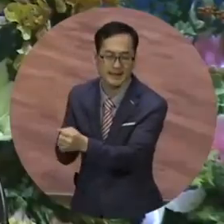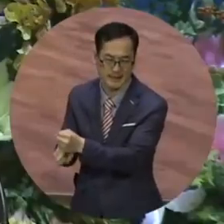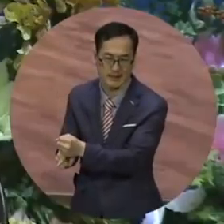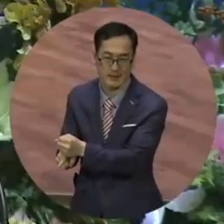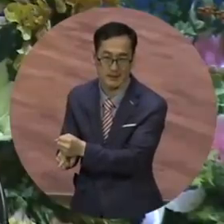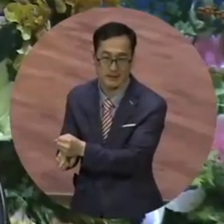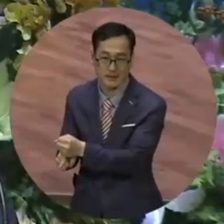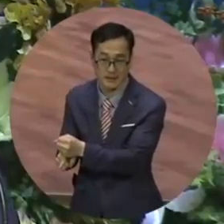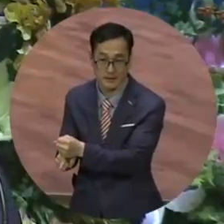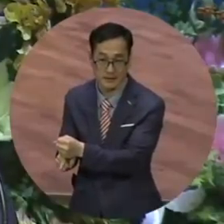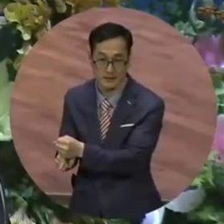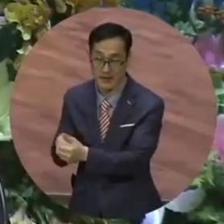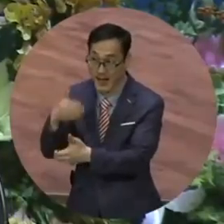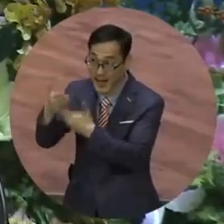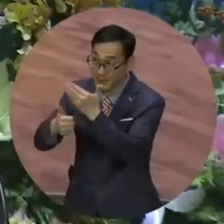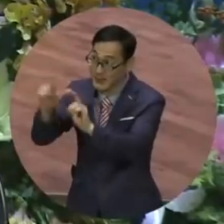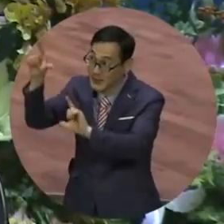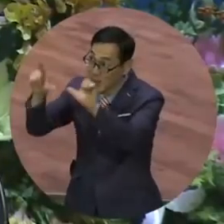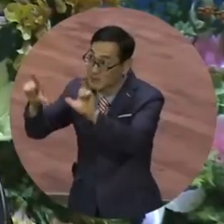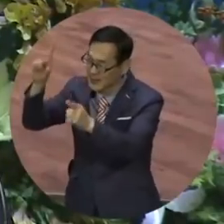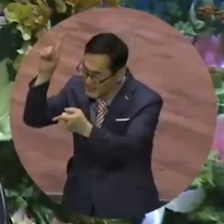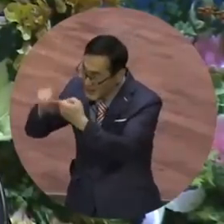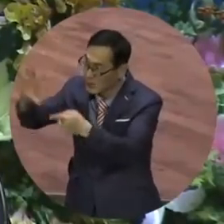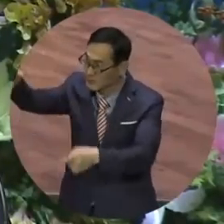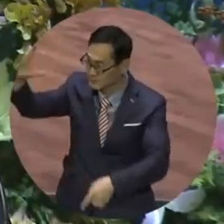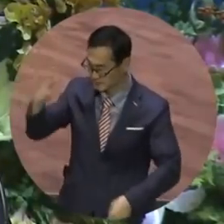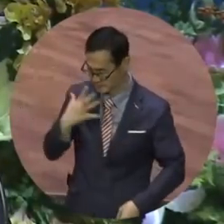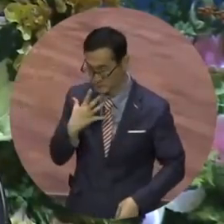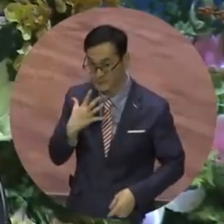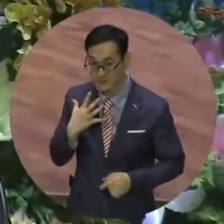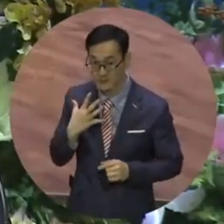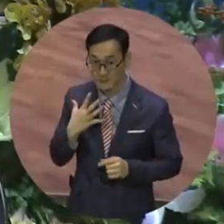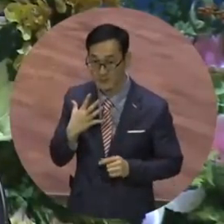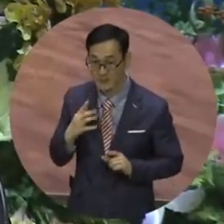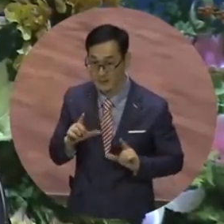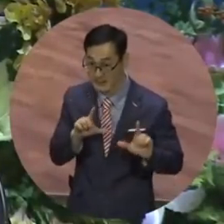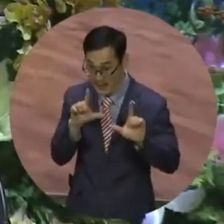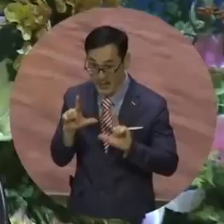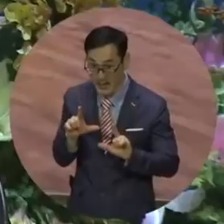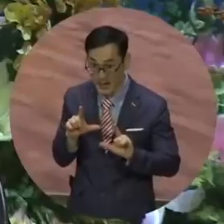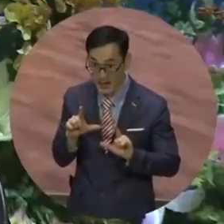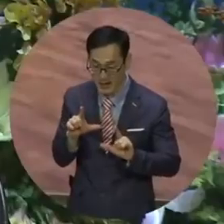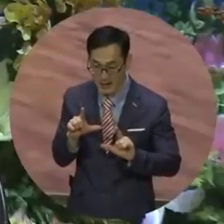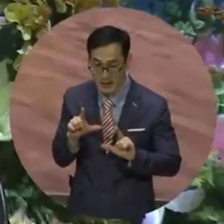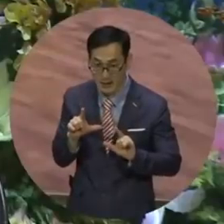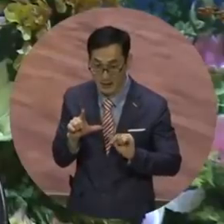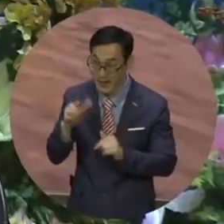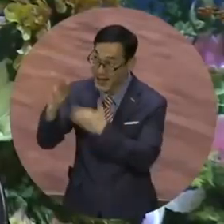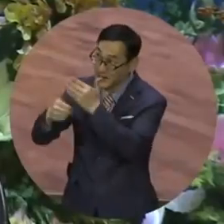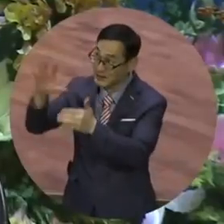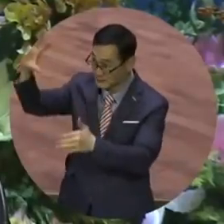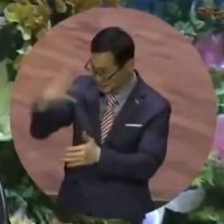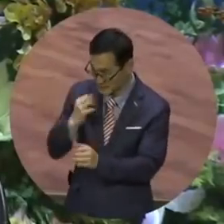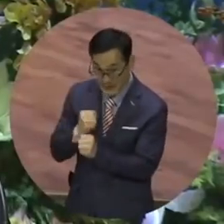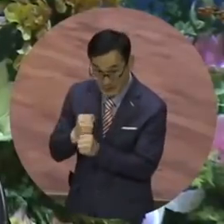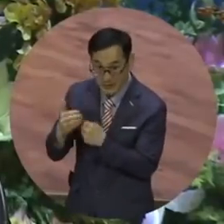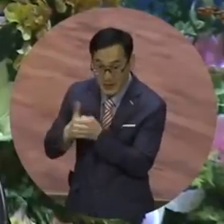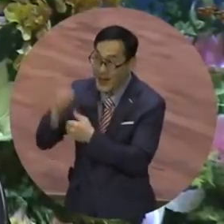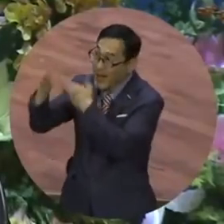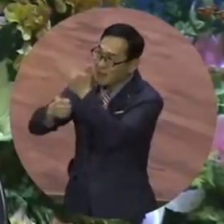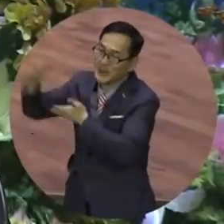하나님의 형상대로 지원받은 인간은 언제나 하나님과 교제하면서 살아야 돼요.